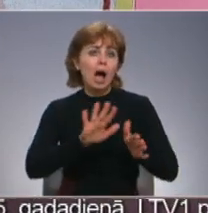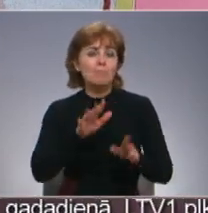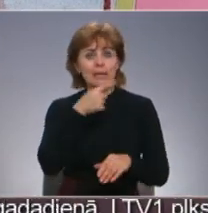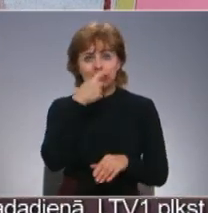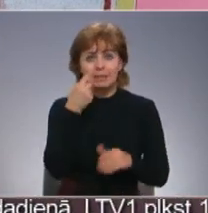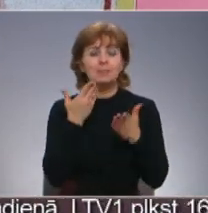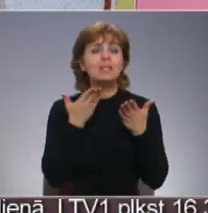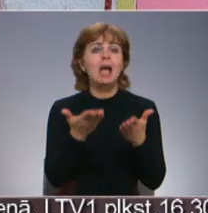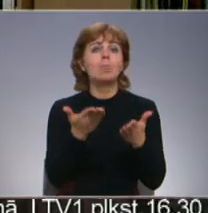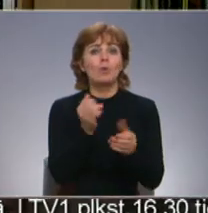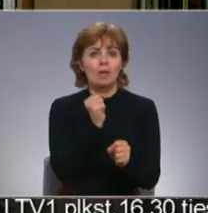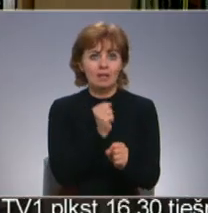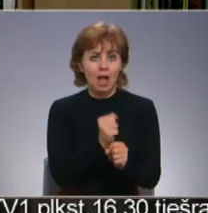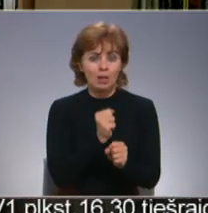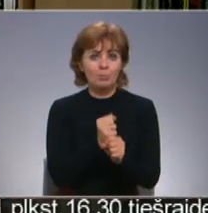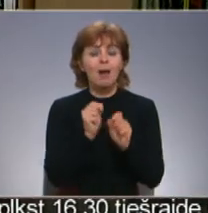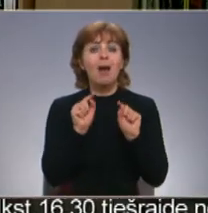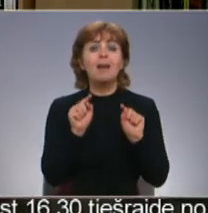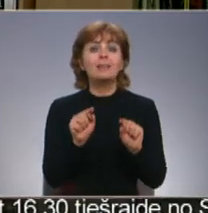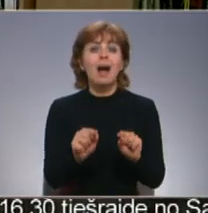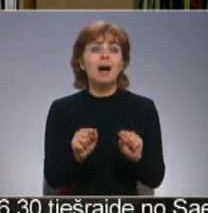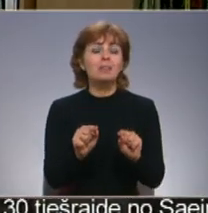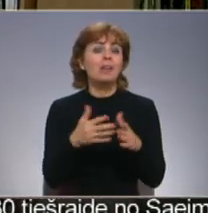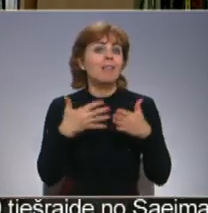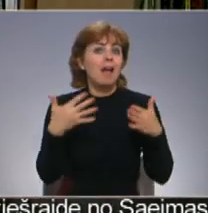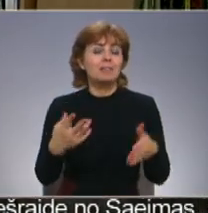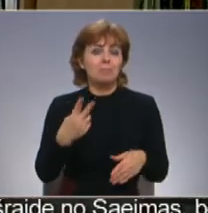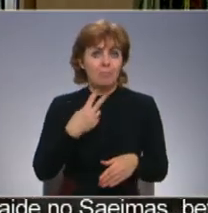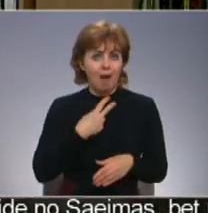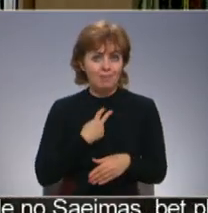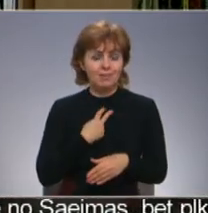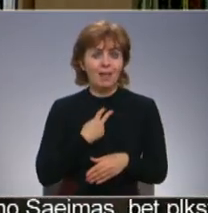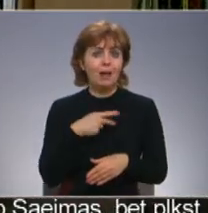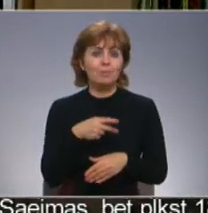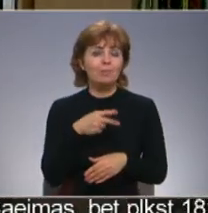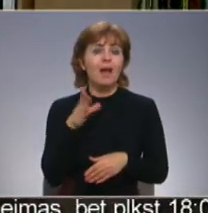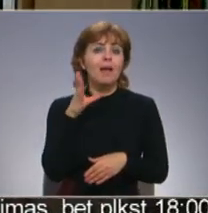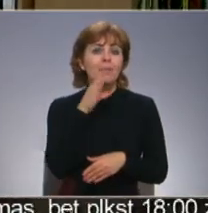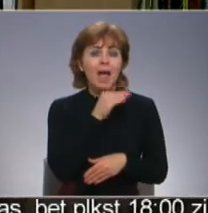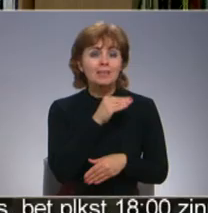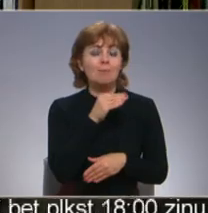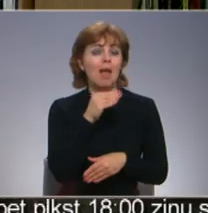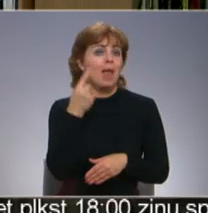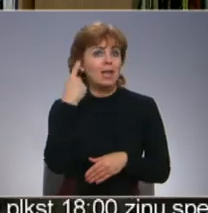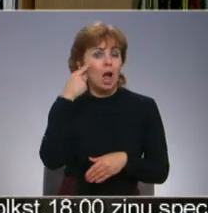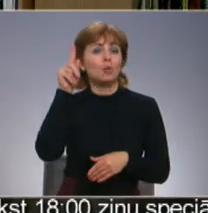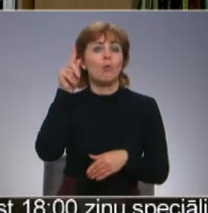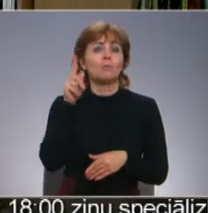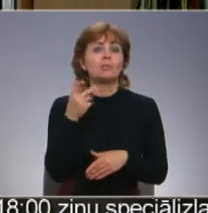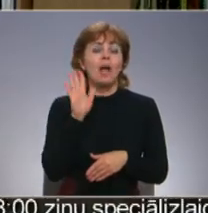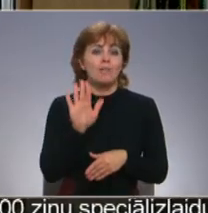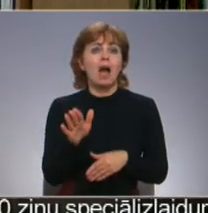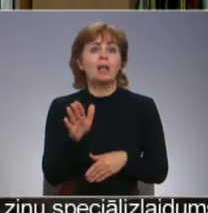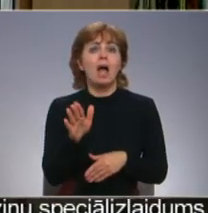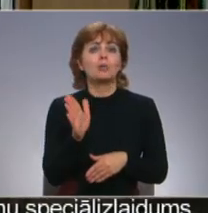100 ceptuju darbu. Tas ir liels pārsteigums. Es pat nespēju stādīties priekšā, kad varētu būt